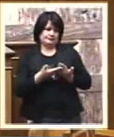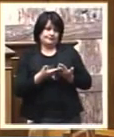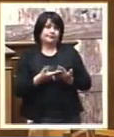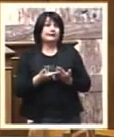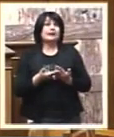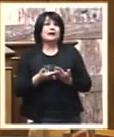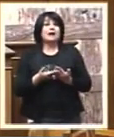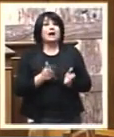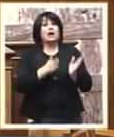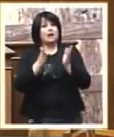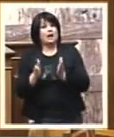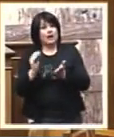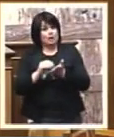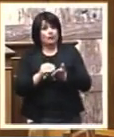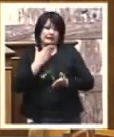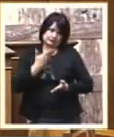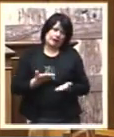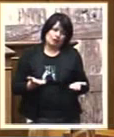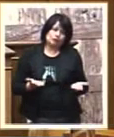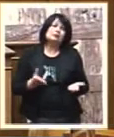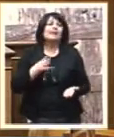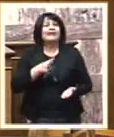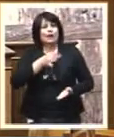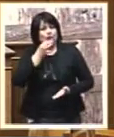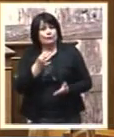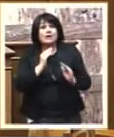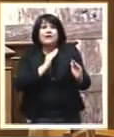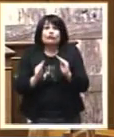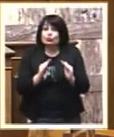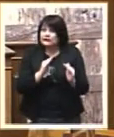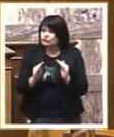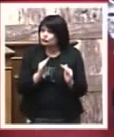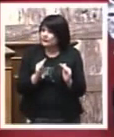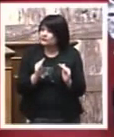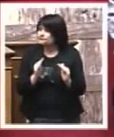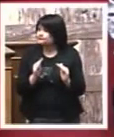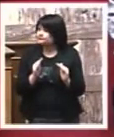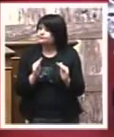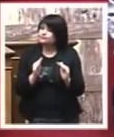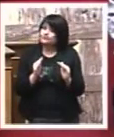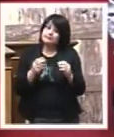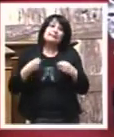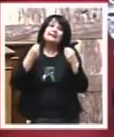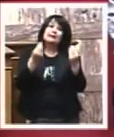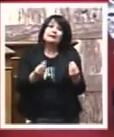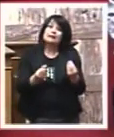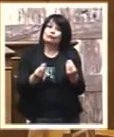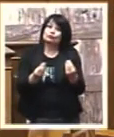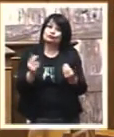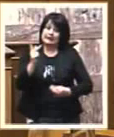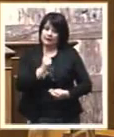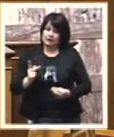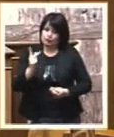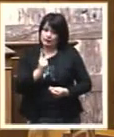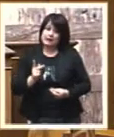Παράλληλα και τέλος θέλουμε να φροντίσουμε να εξασφαλίσουμε σε ολόκληρη την κοινωνία